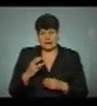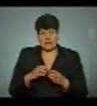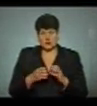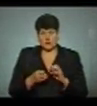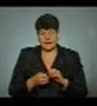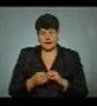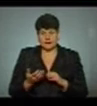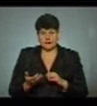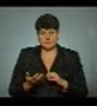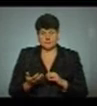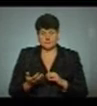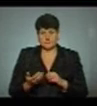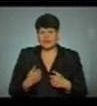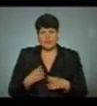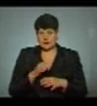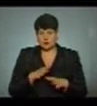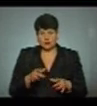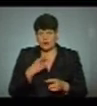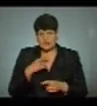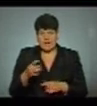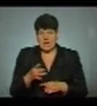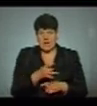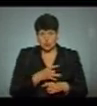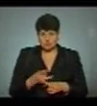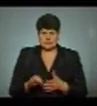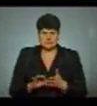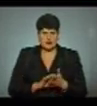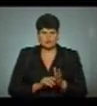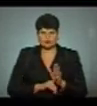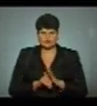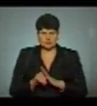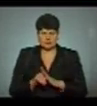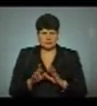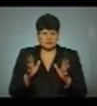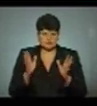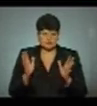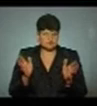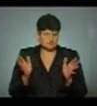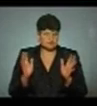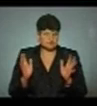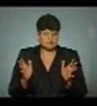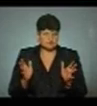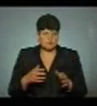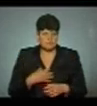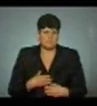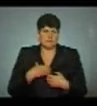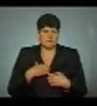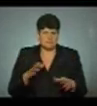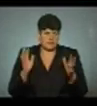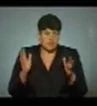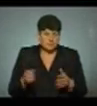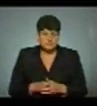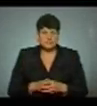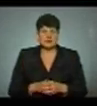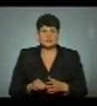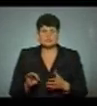які, я не буду говорити про райони, тому що зразу починається, знаєте, так, не треба. Там десь, коли там той чи інший